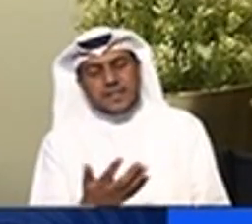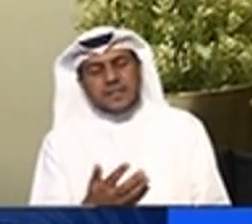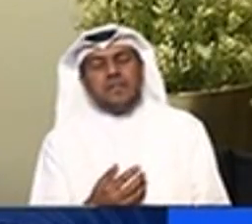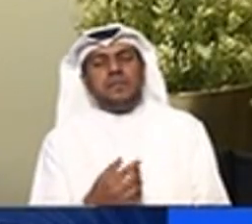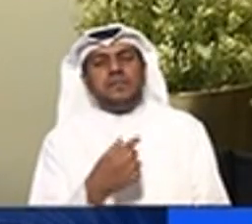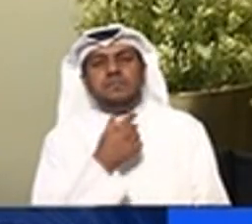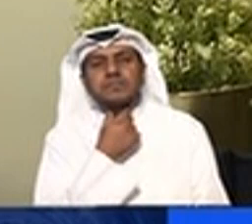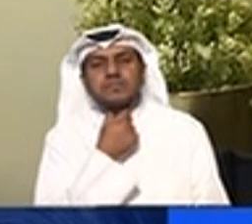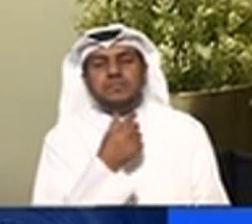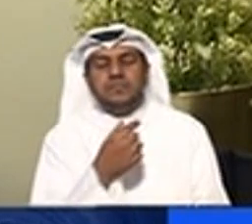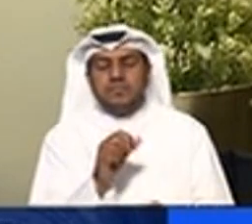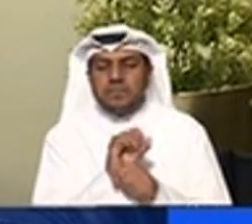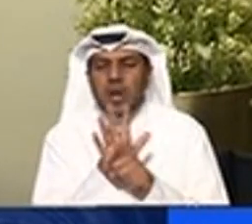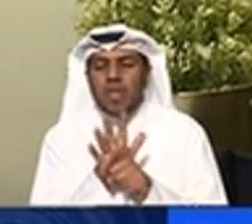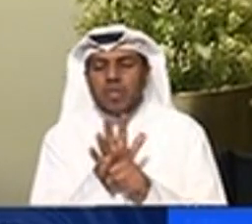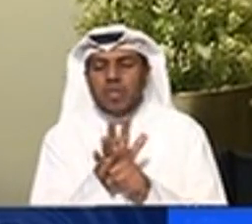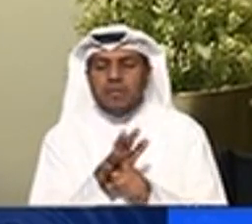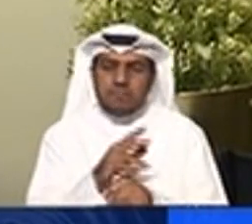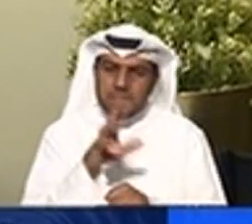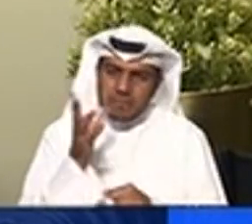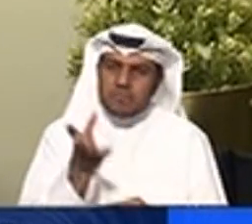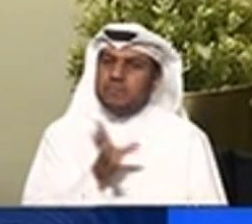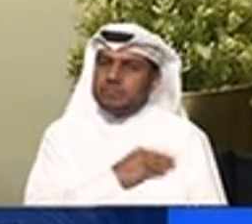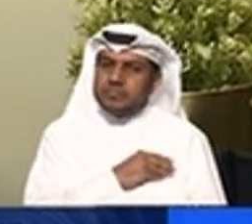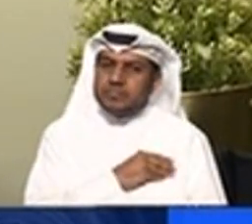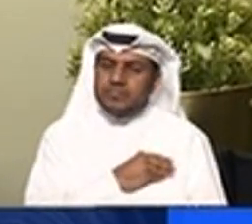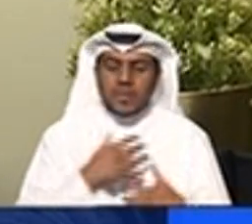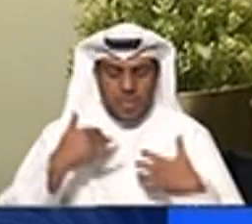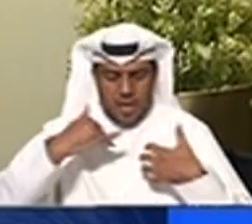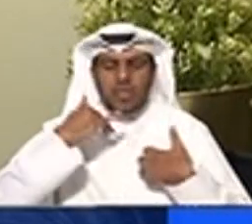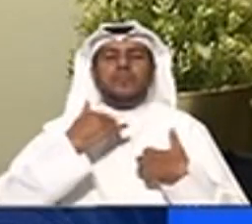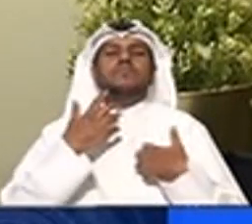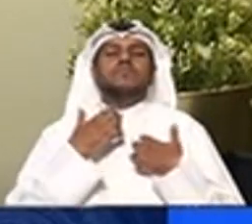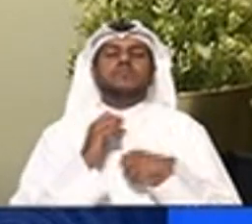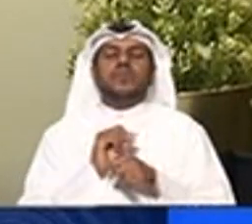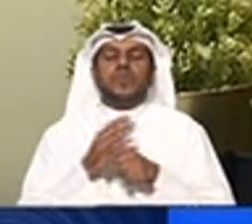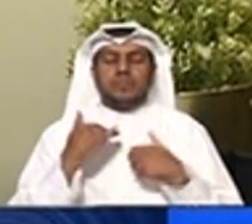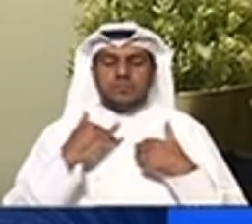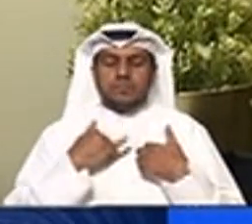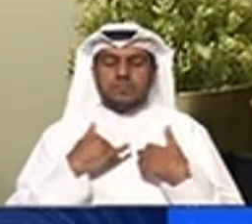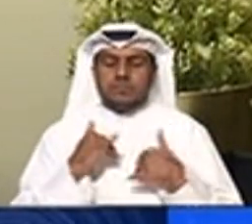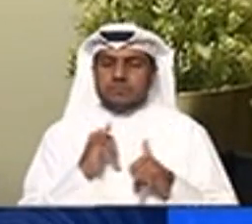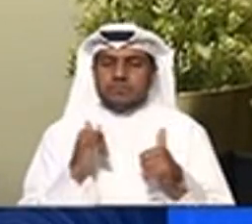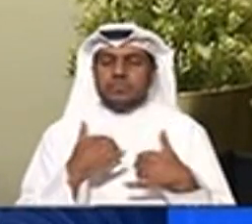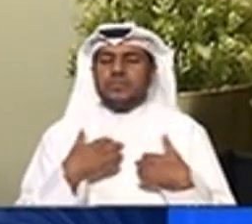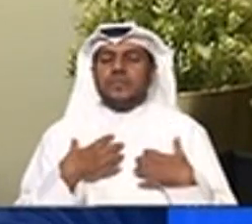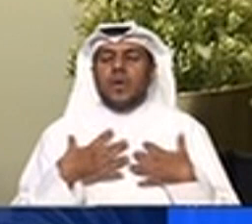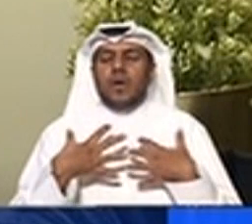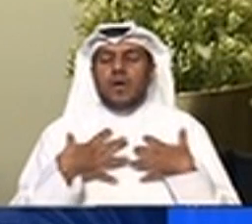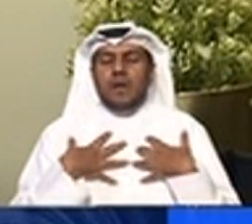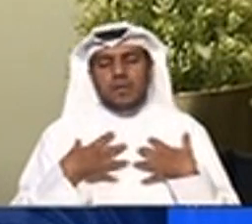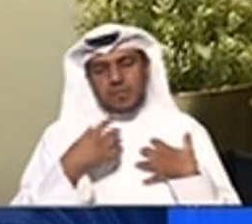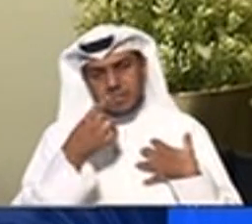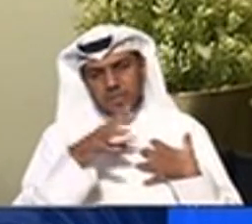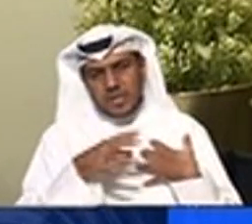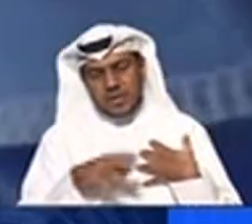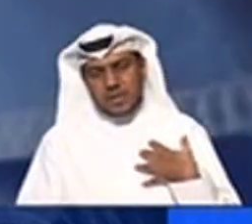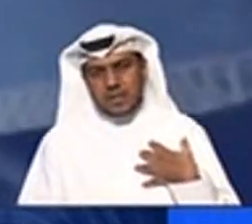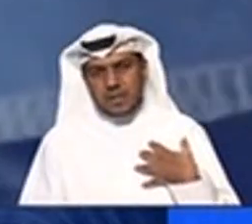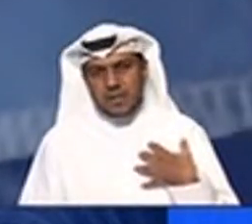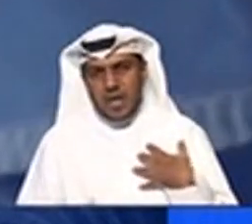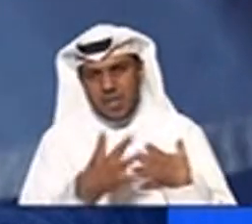التهاب الكورونا ووصل للرئة وصارت مضاعفات بالرئة، أصلا كان ما عنده القدرة أن